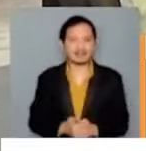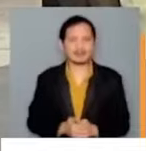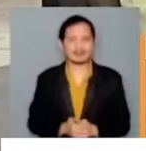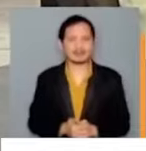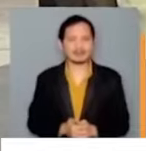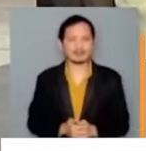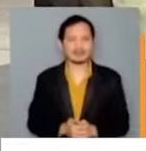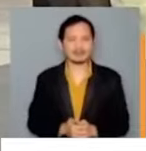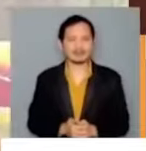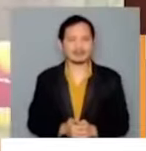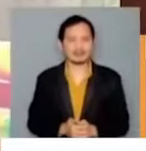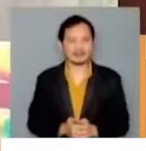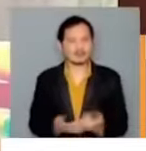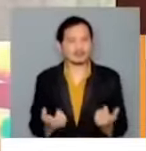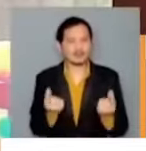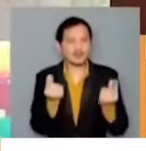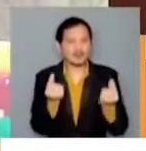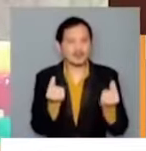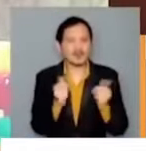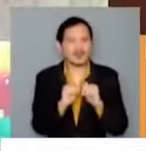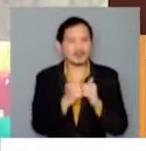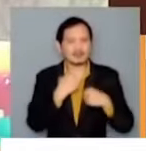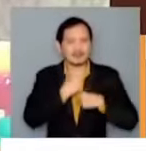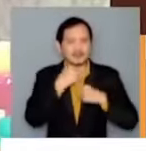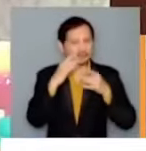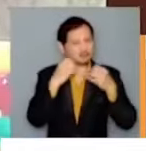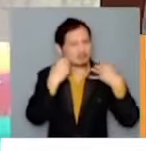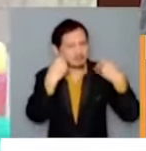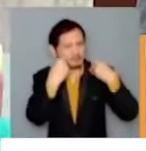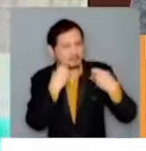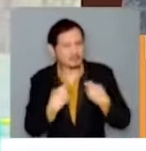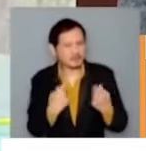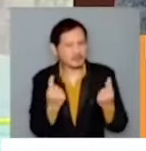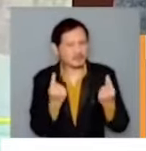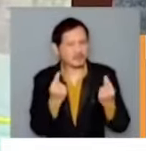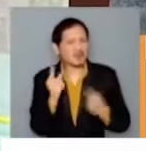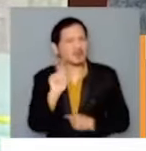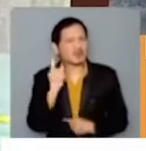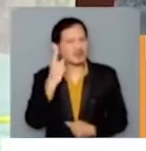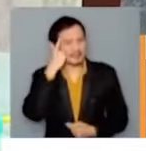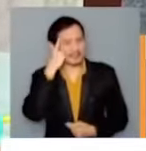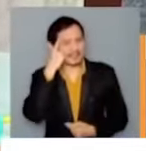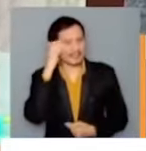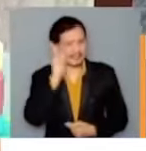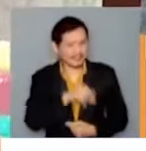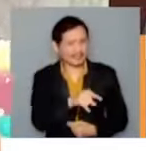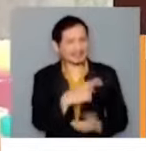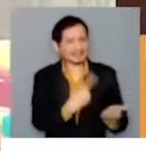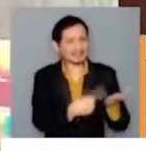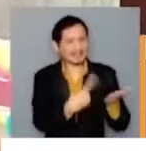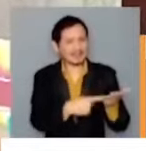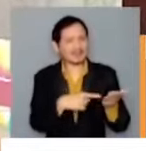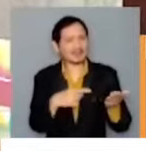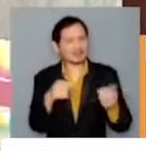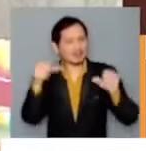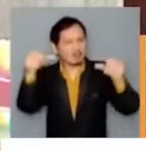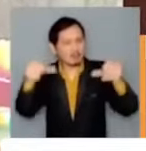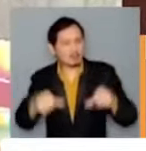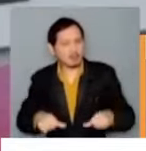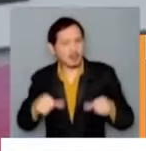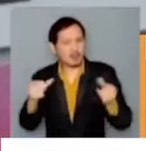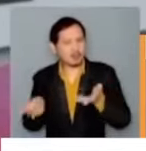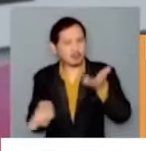kung ano yung gagawin. Opo. Bakit nyo po naisipang dalin sa TikTok ang usapang ngipin, Doc? Bukod po sa gusto